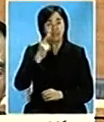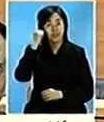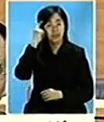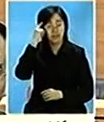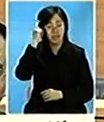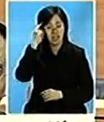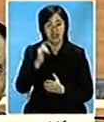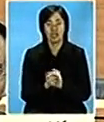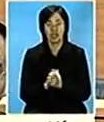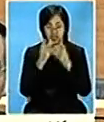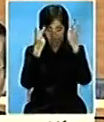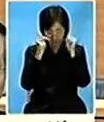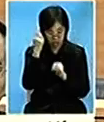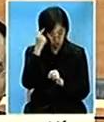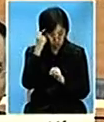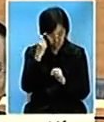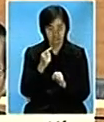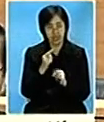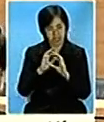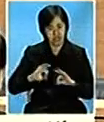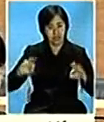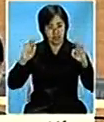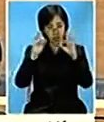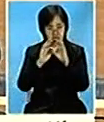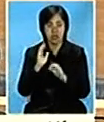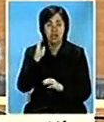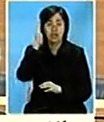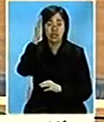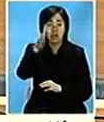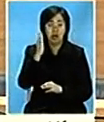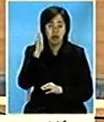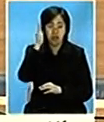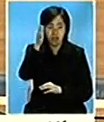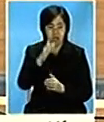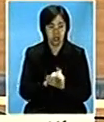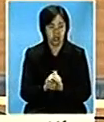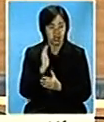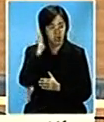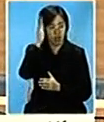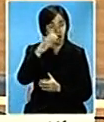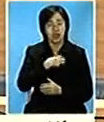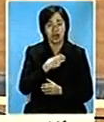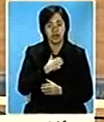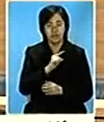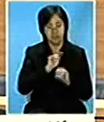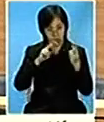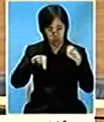จะเอาใจใส่เรื่องนี้นะคะว่าหลบต่อไปนี้นะคะขอให้ดูแลเรื่องนี้ให้เ